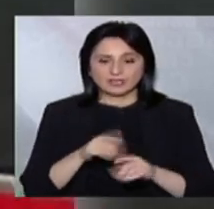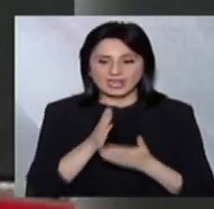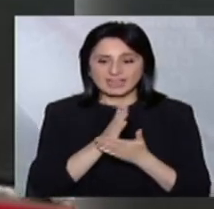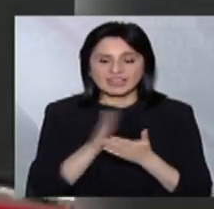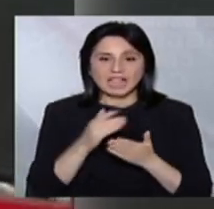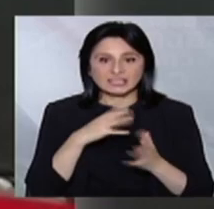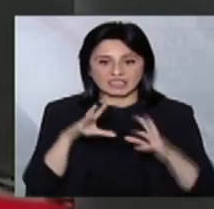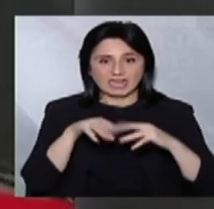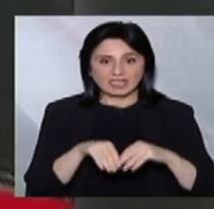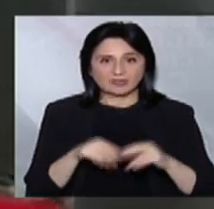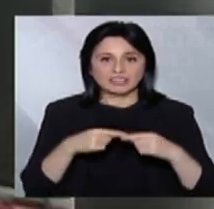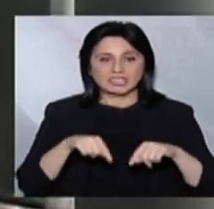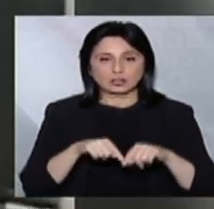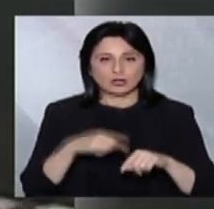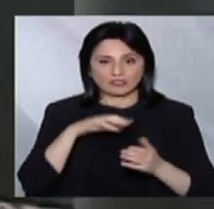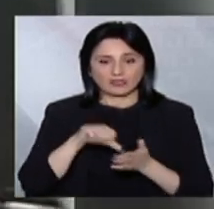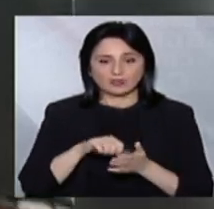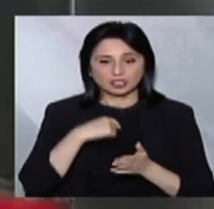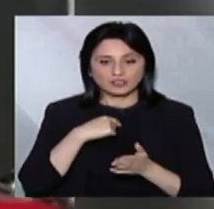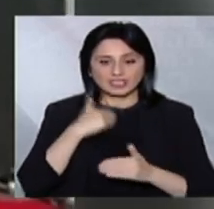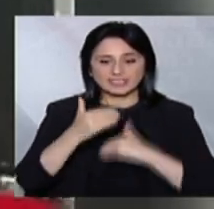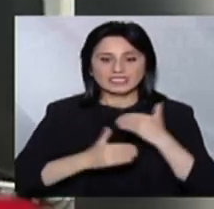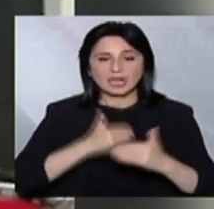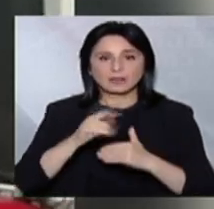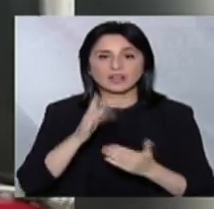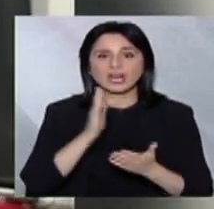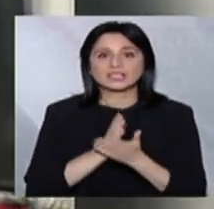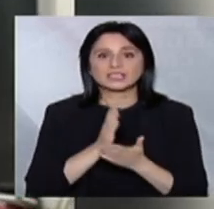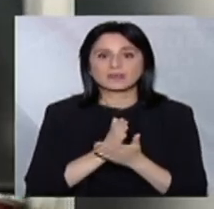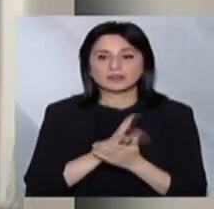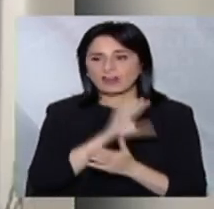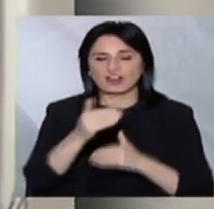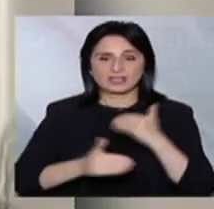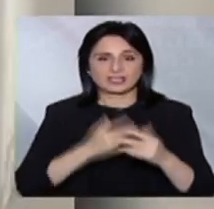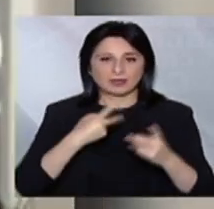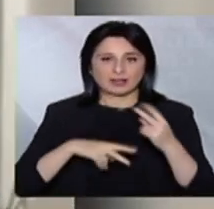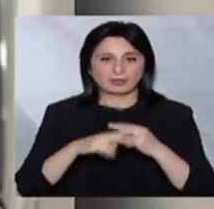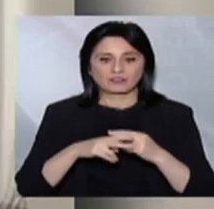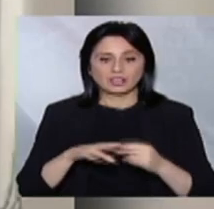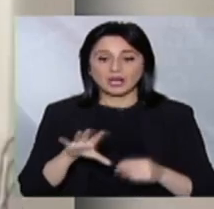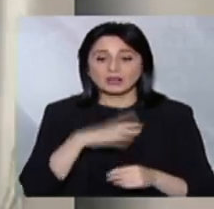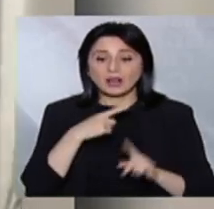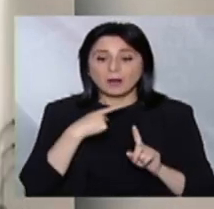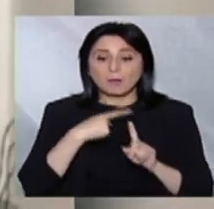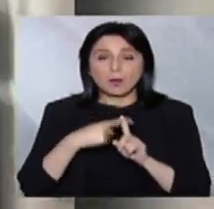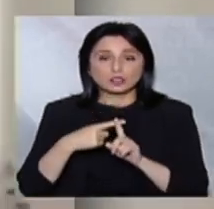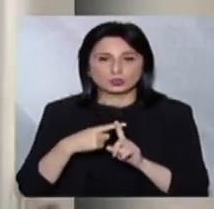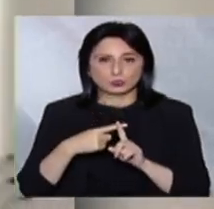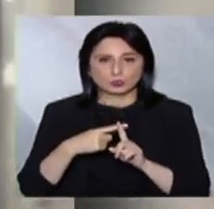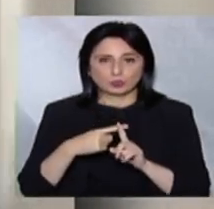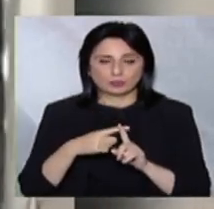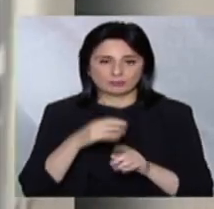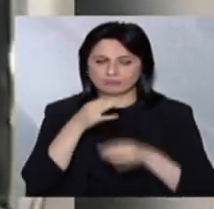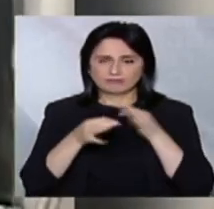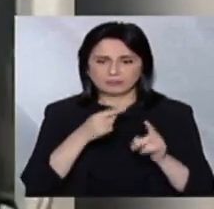ვარ ამ საზოგადოების და რაღაცა გონია რომ ჩვენი წარმატებები რაღაც ყოველ წარმატება. ძირითადად გქონდა ან პოზიტიური, ან ძალიან პოზიტიური